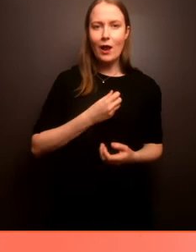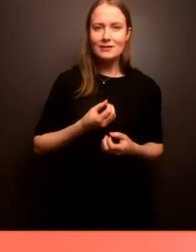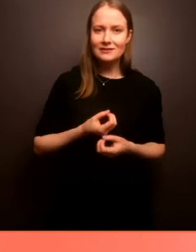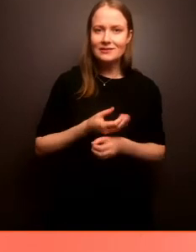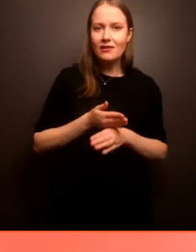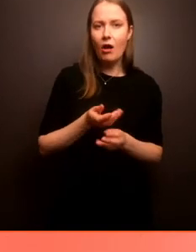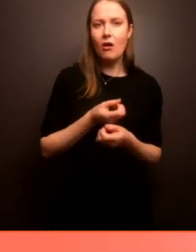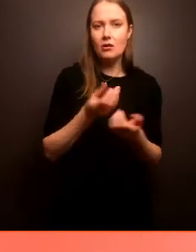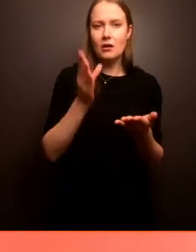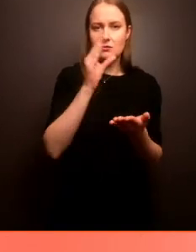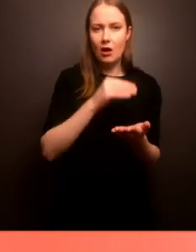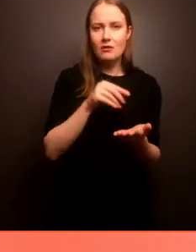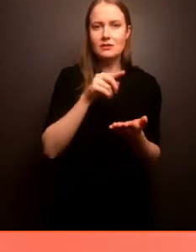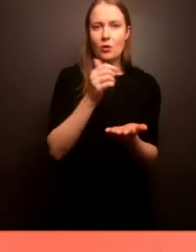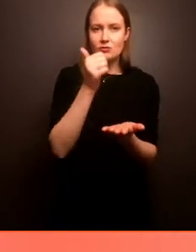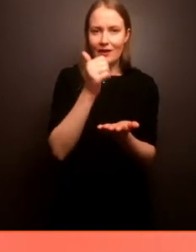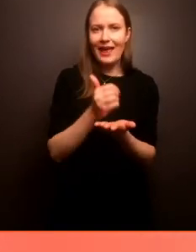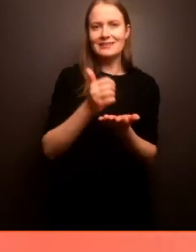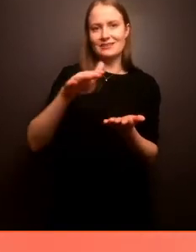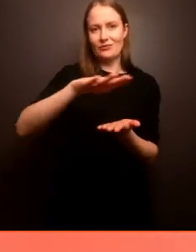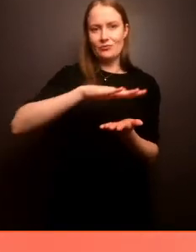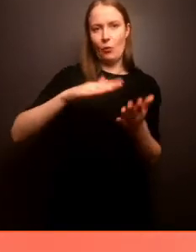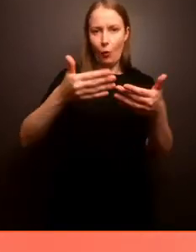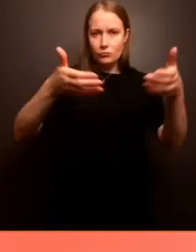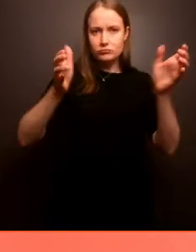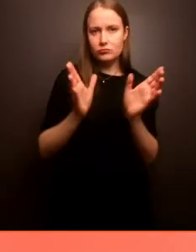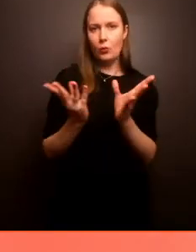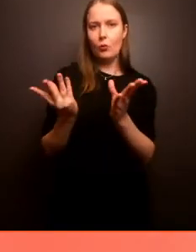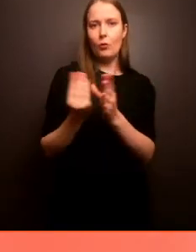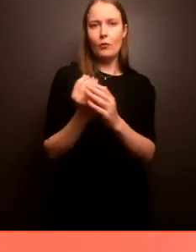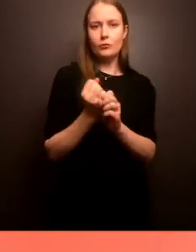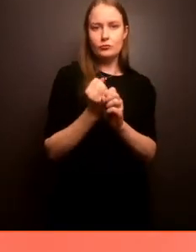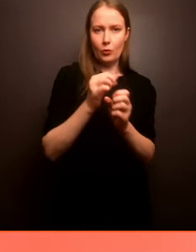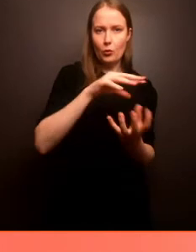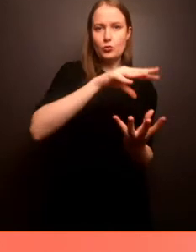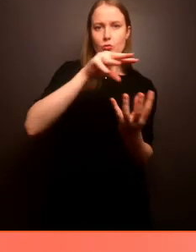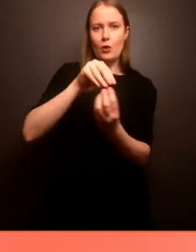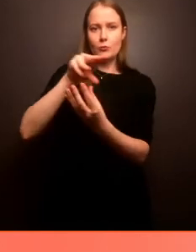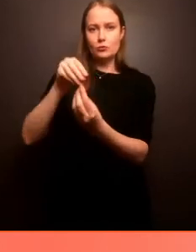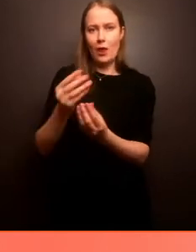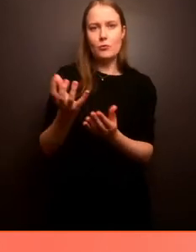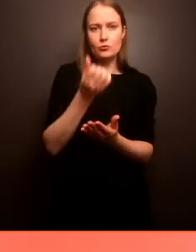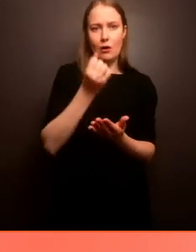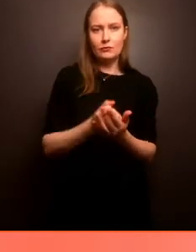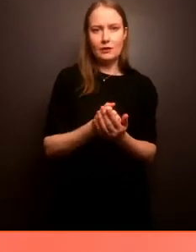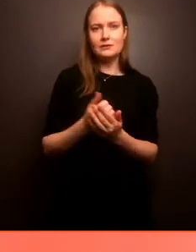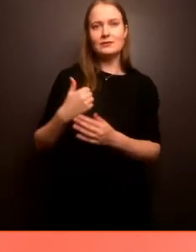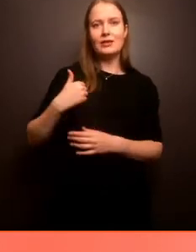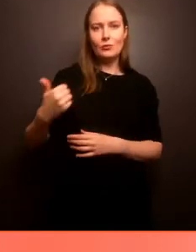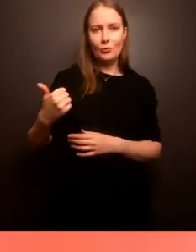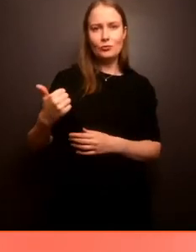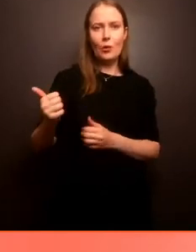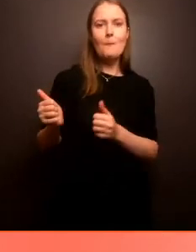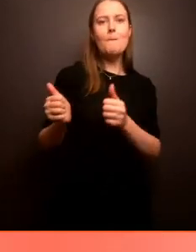eelkõige keskkond, kus läbi koostöö saavutatakse tulemused. Ja kindlasti on see juht, kes on mulle arengupartneriks.